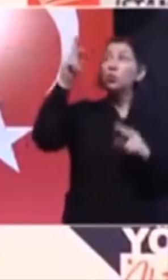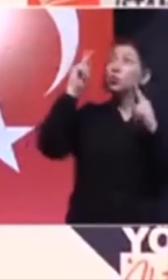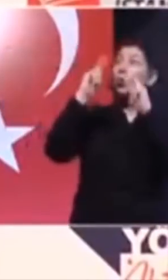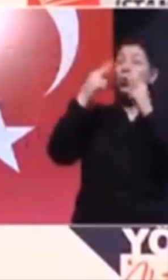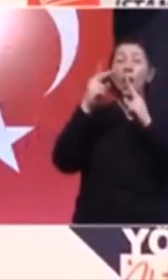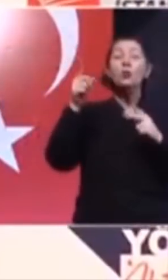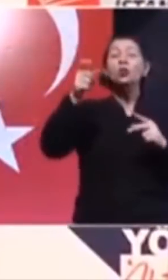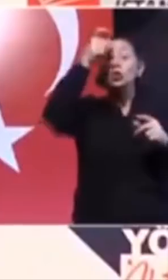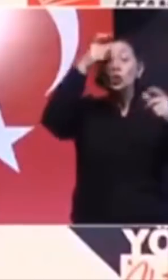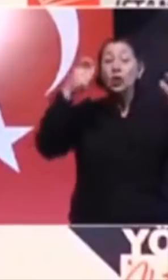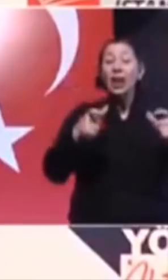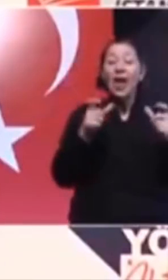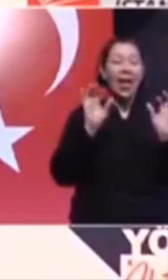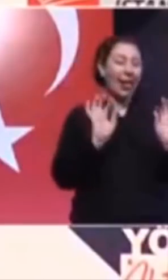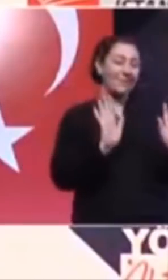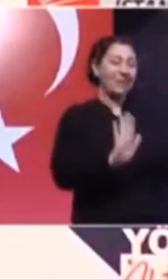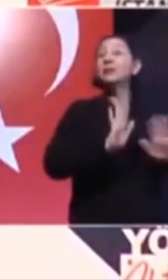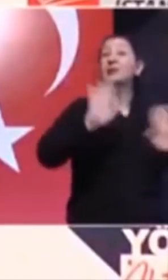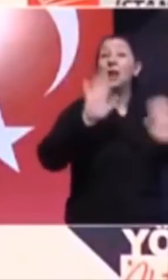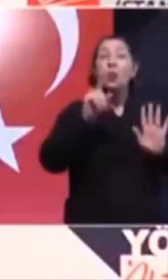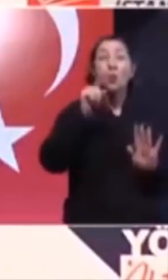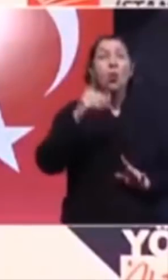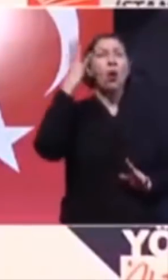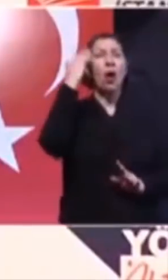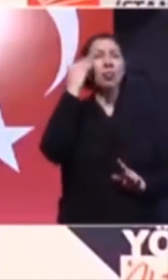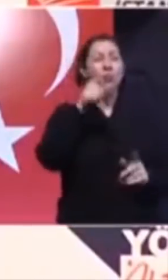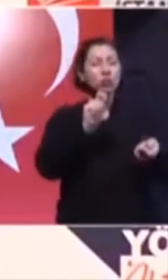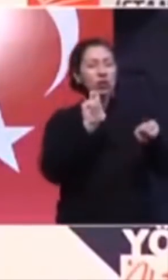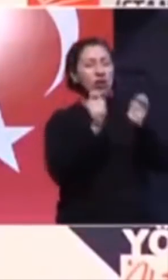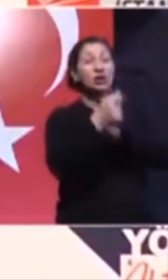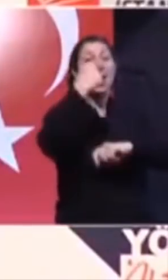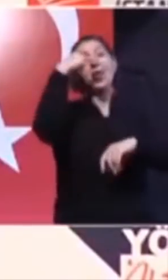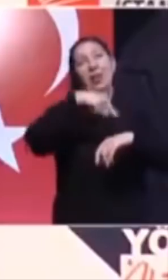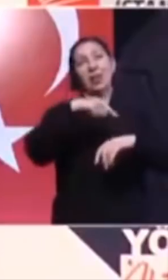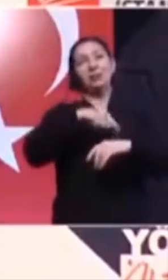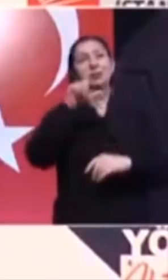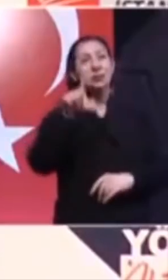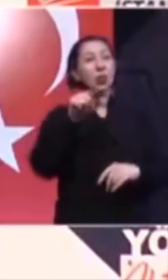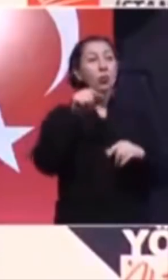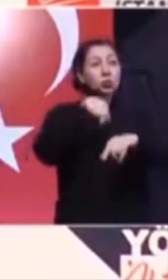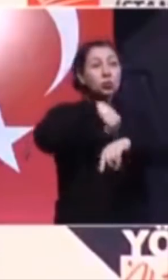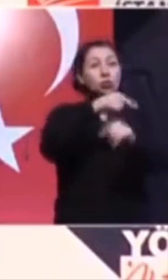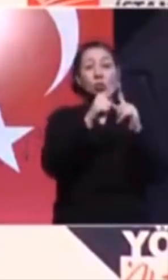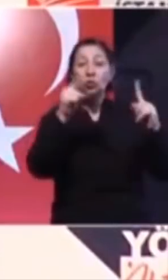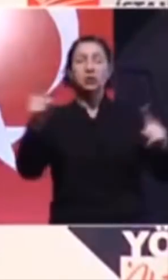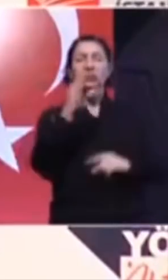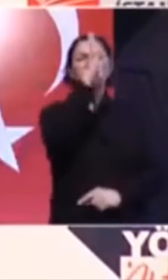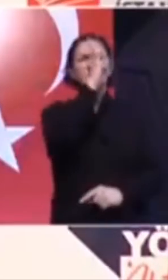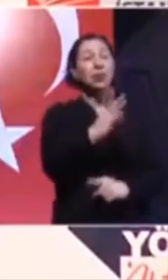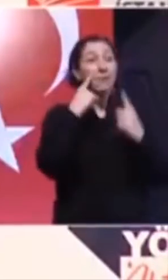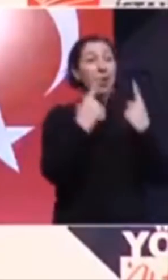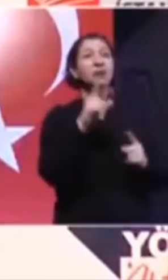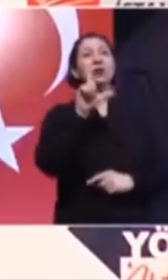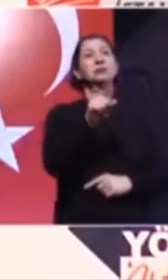Türkiye ile sınırlı kalmayacaktır. Bu anlamda bu değişime inanmalı ve bu sürece bu ciddiyetle